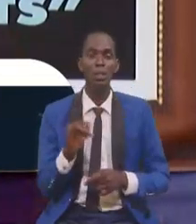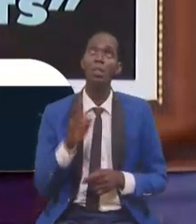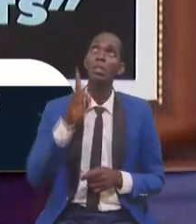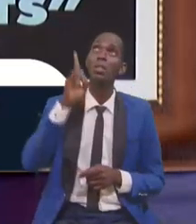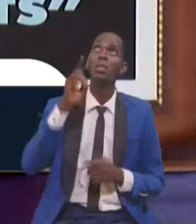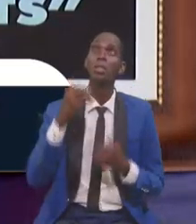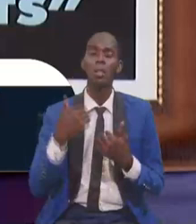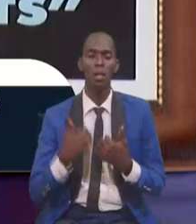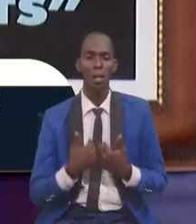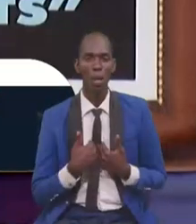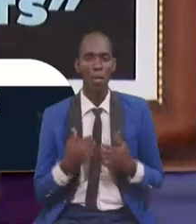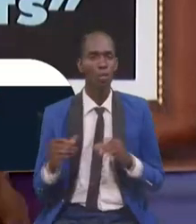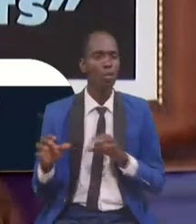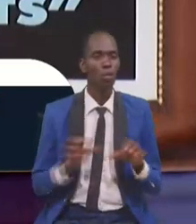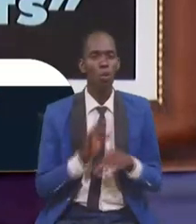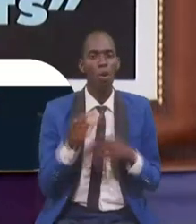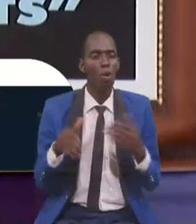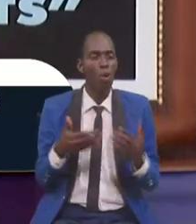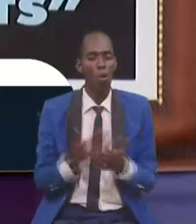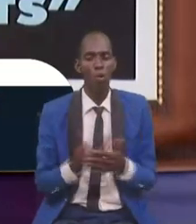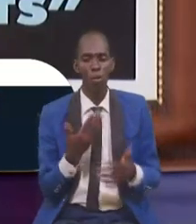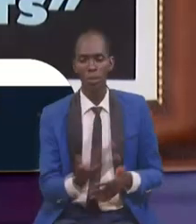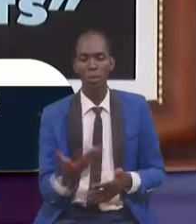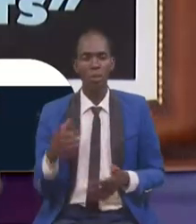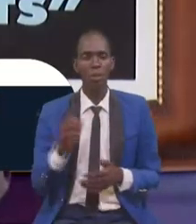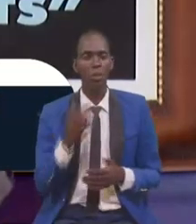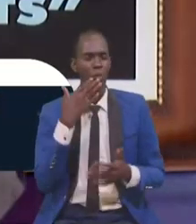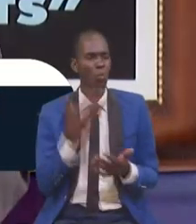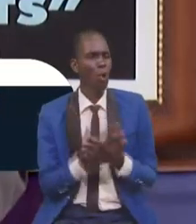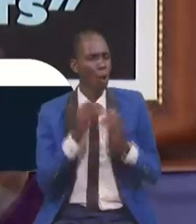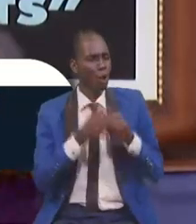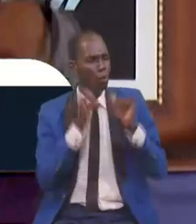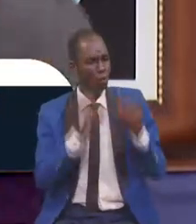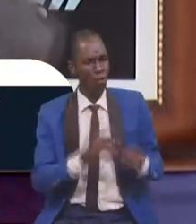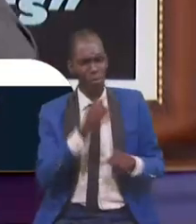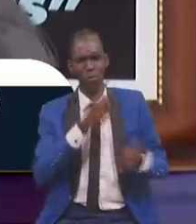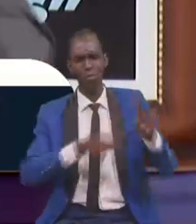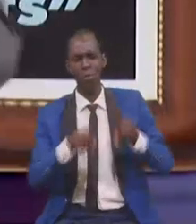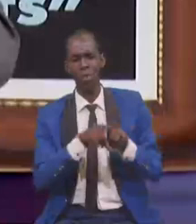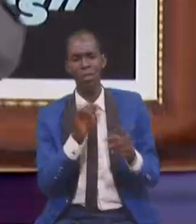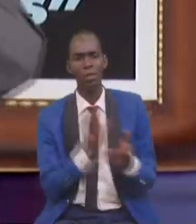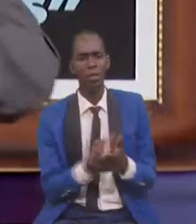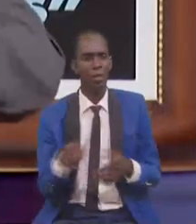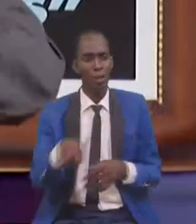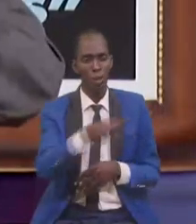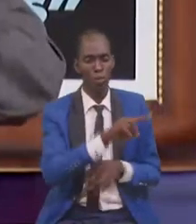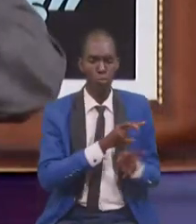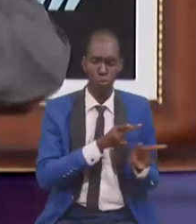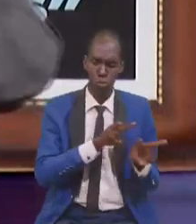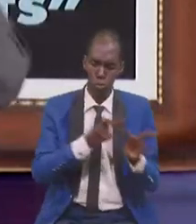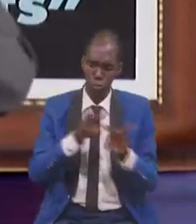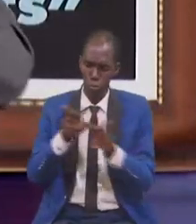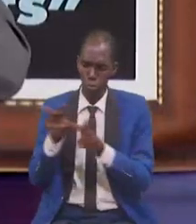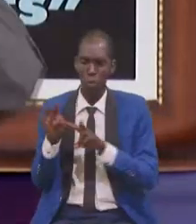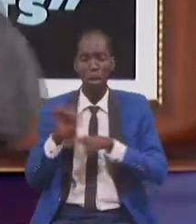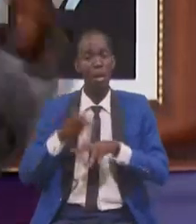fait tout à merveille. » Comment pouvaient-ils parler de cette manière? Ils ont regardé tout ce que